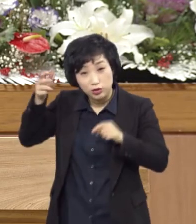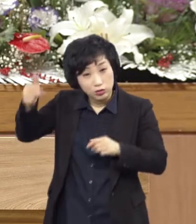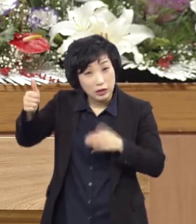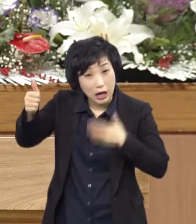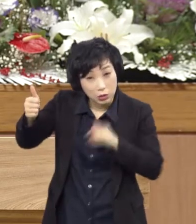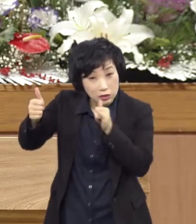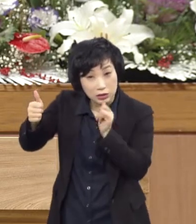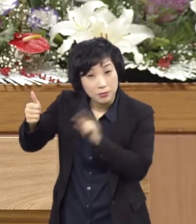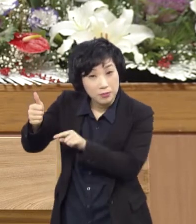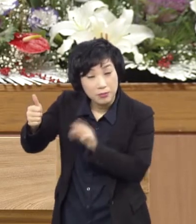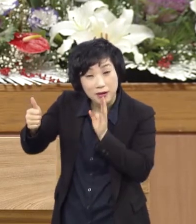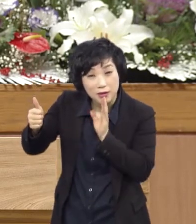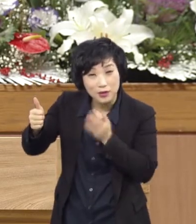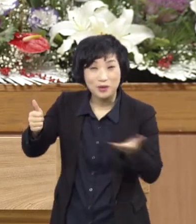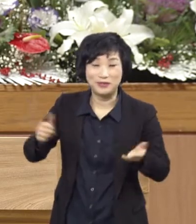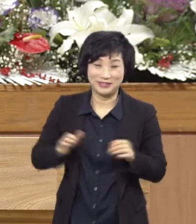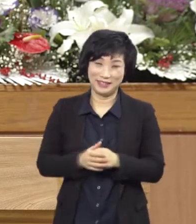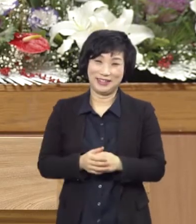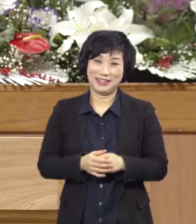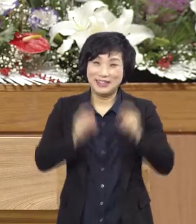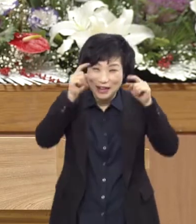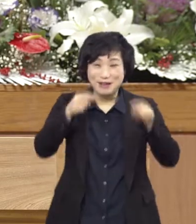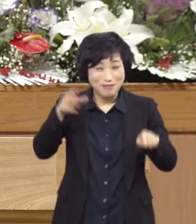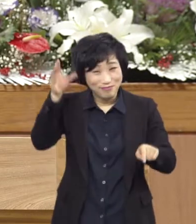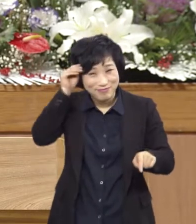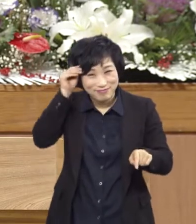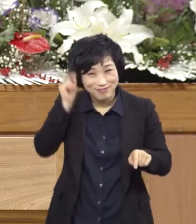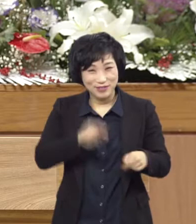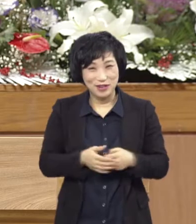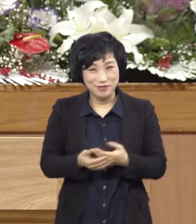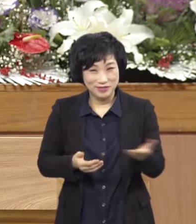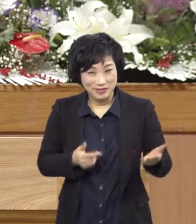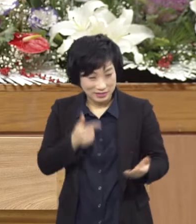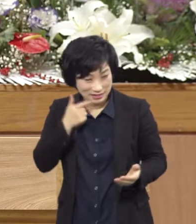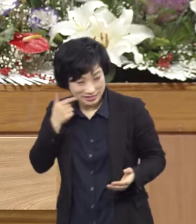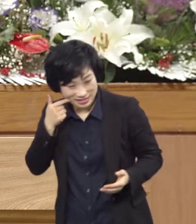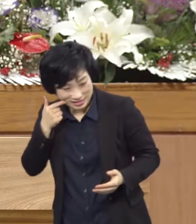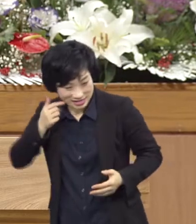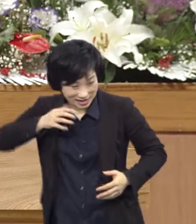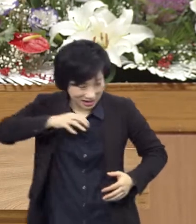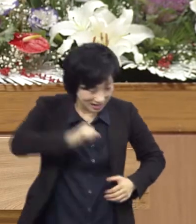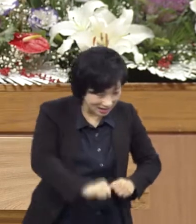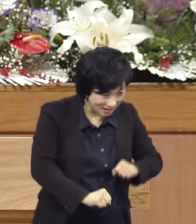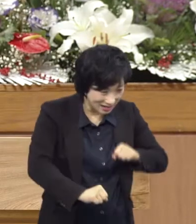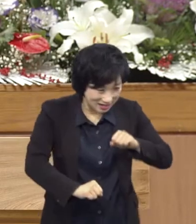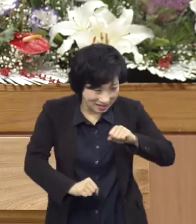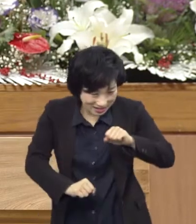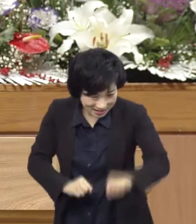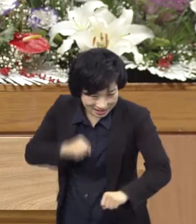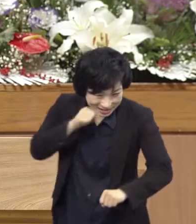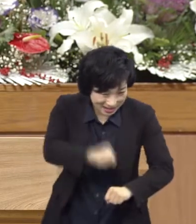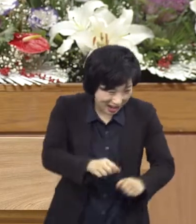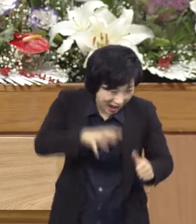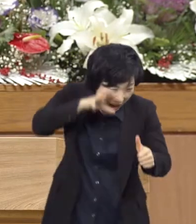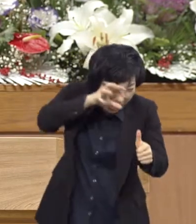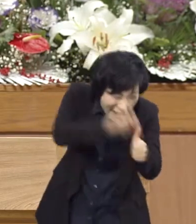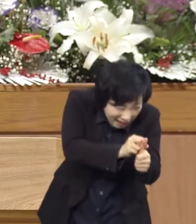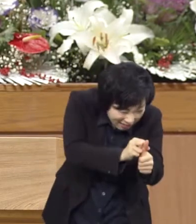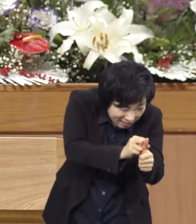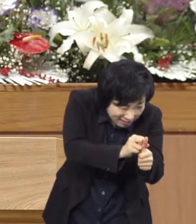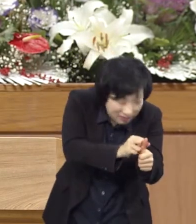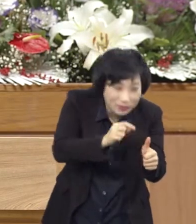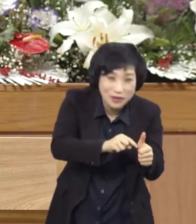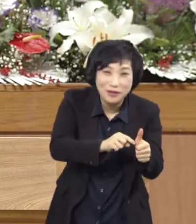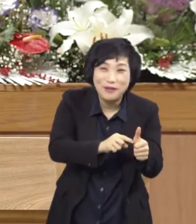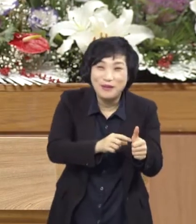미련하냐. 이리가 모르다가 아무리 뜯어먹어도 비틀거리도 안 해요. 그냥 가만히 띠깁니다. 사람